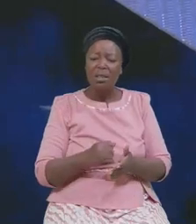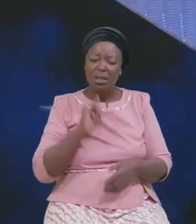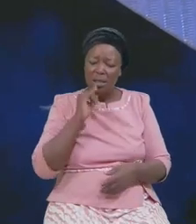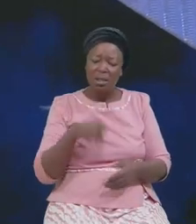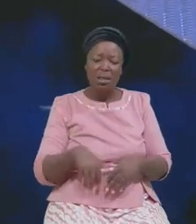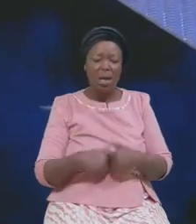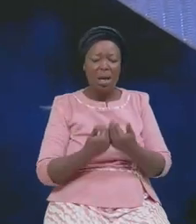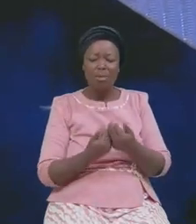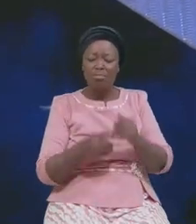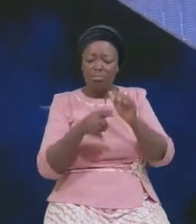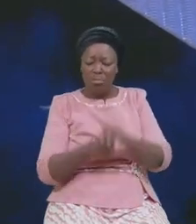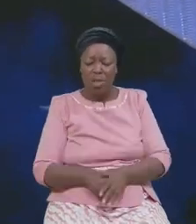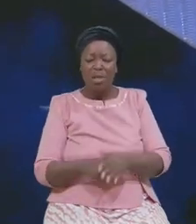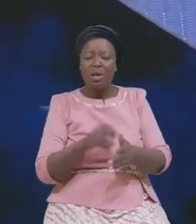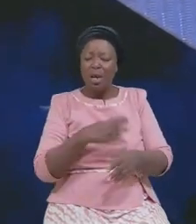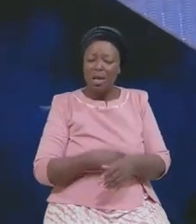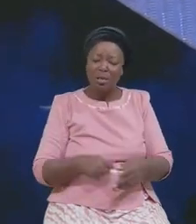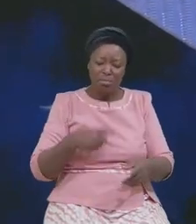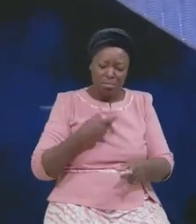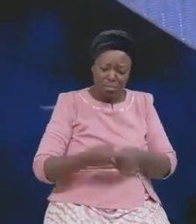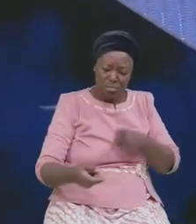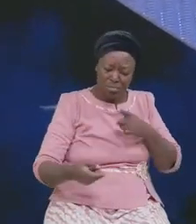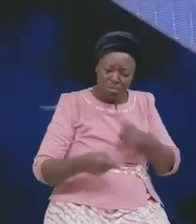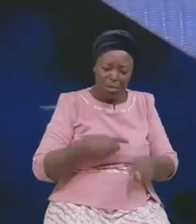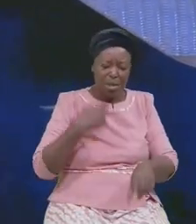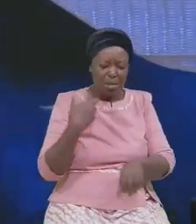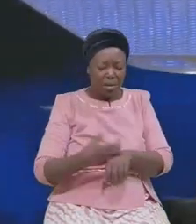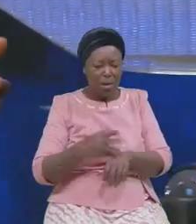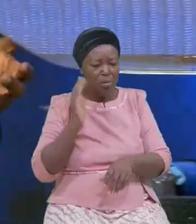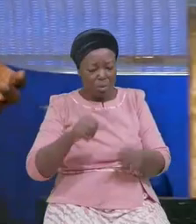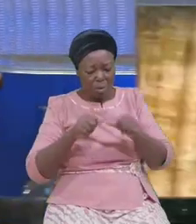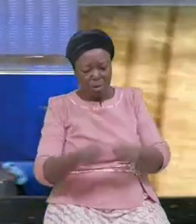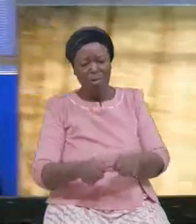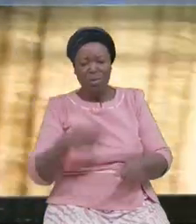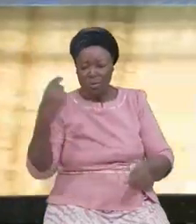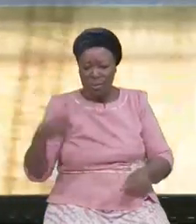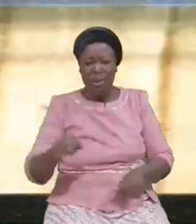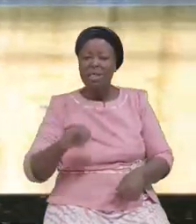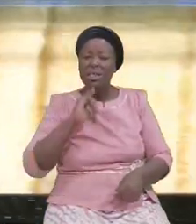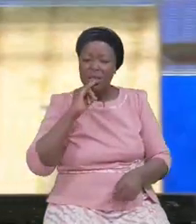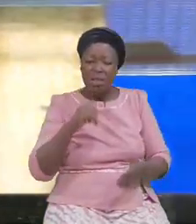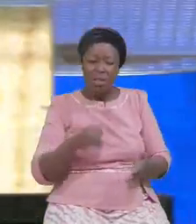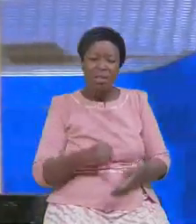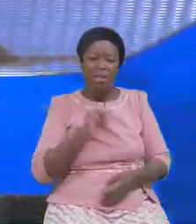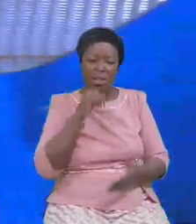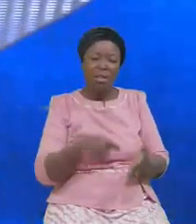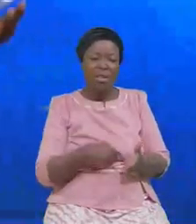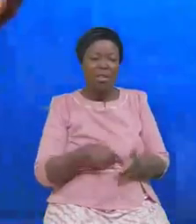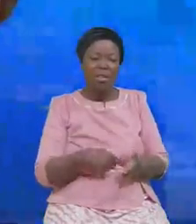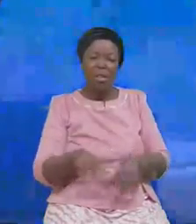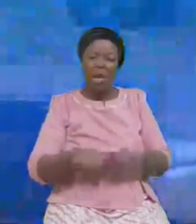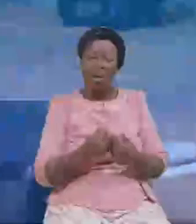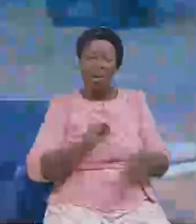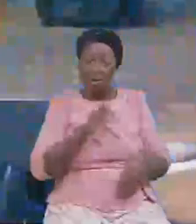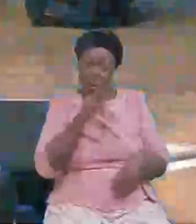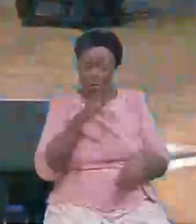la persécution, les difficultés? C'est comme ça que ça va continuer jusqu'à la fin? C'est comme ça que je serai dans les mains des gens qui vont